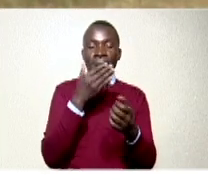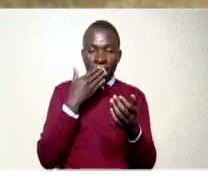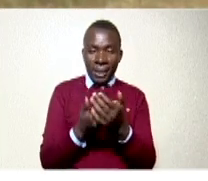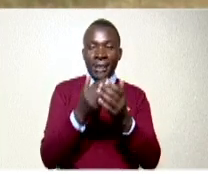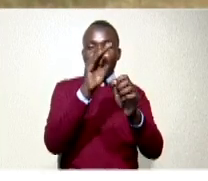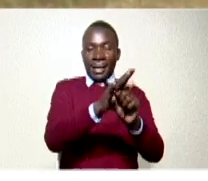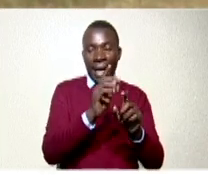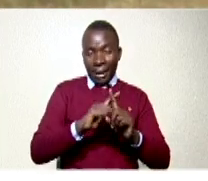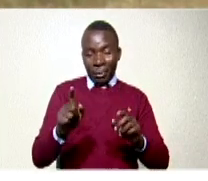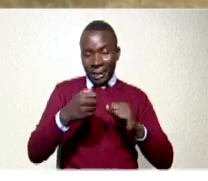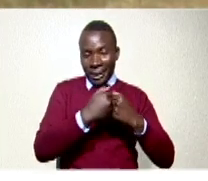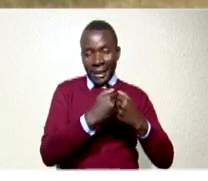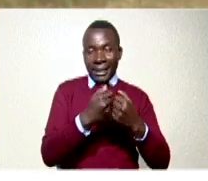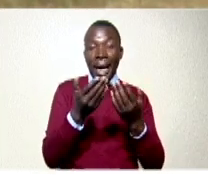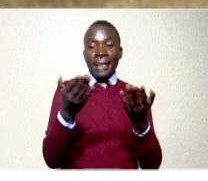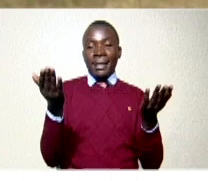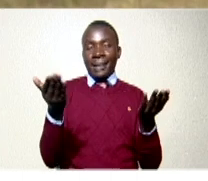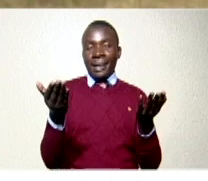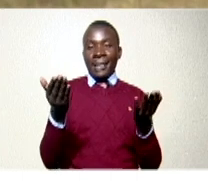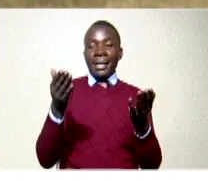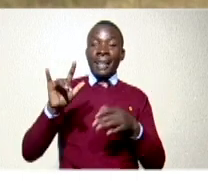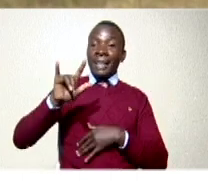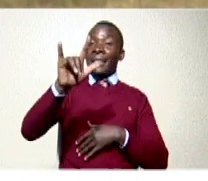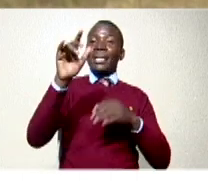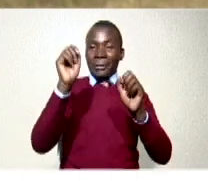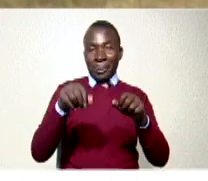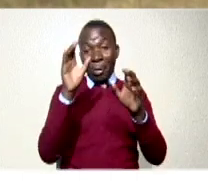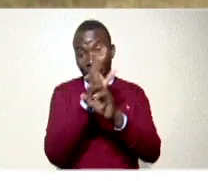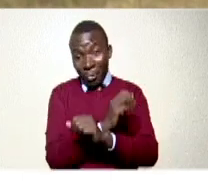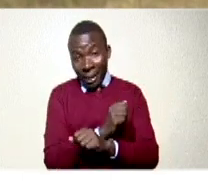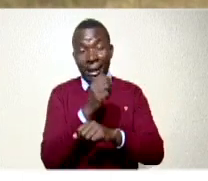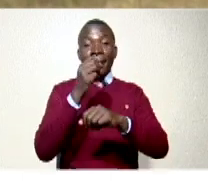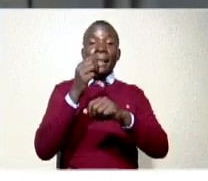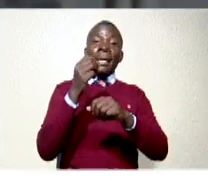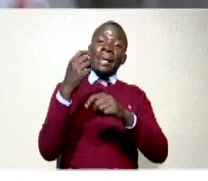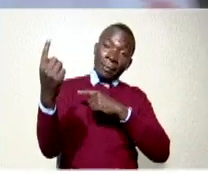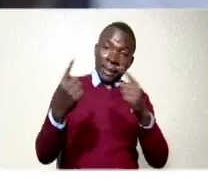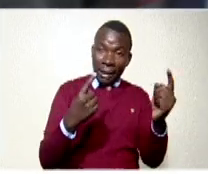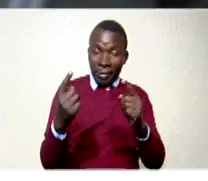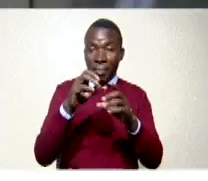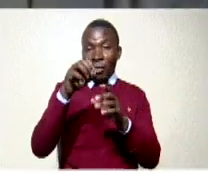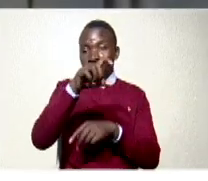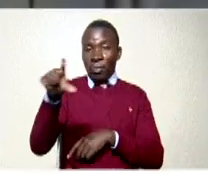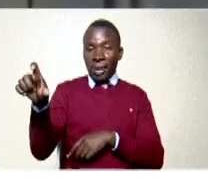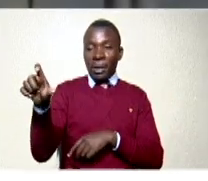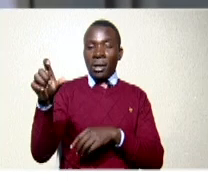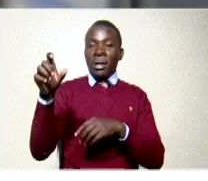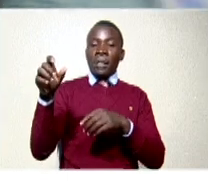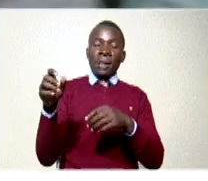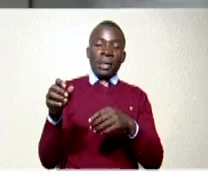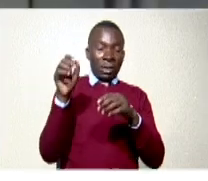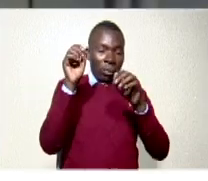ni byiza cyane ariko challenge ishobora kuba irimo nuko indege ishobora kuhitaboneka iminsi yose mu cyumweru wari gufata imodoka yawe